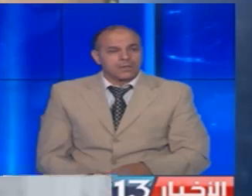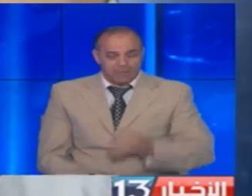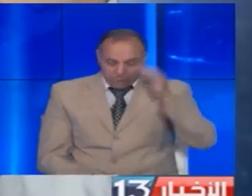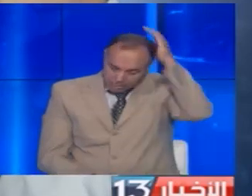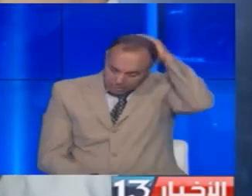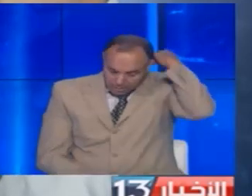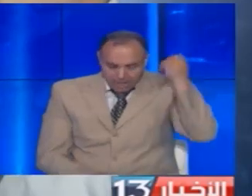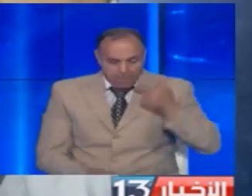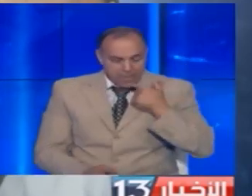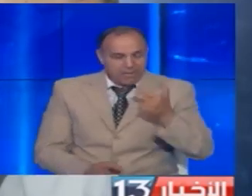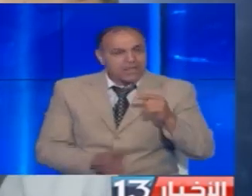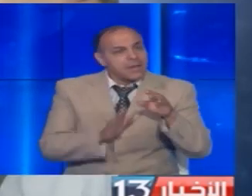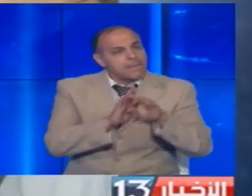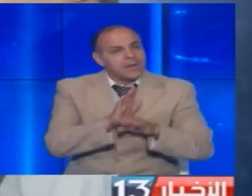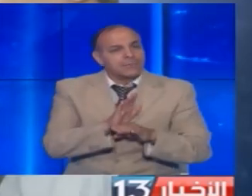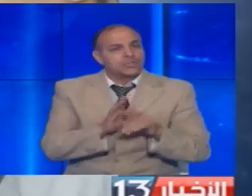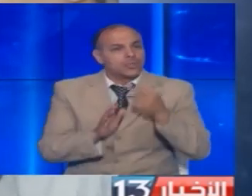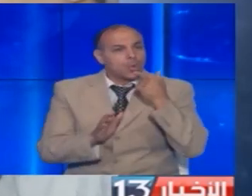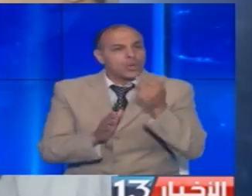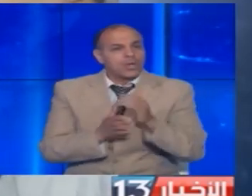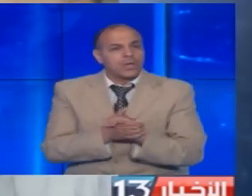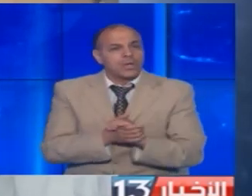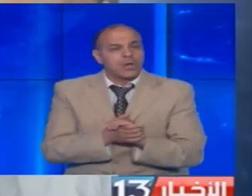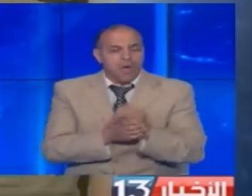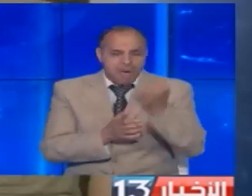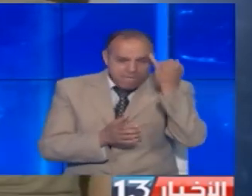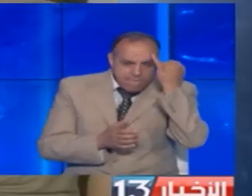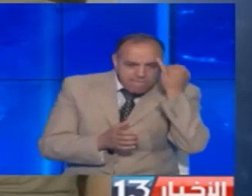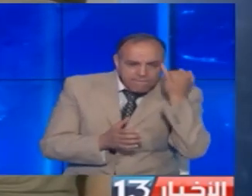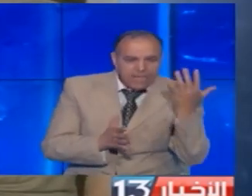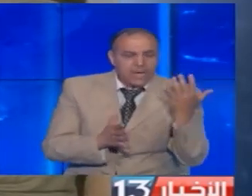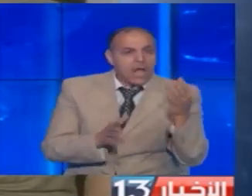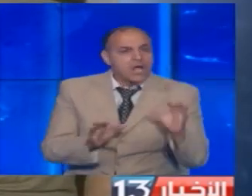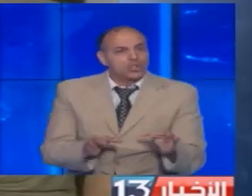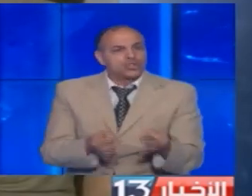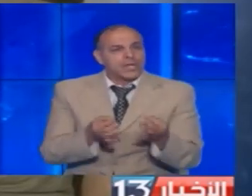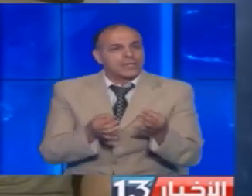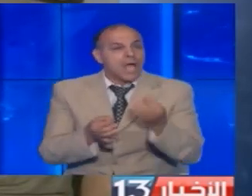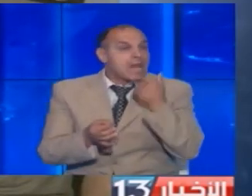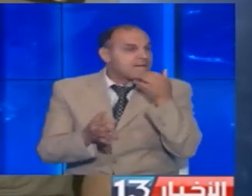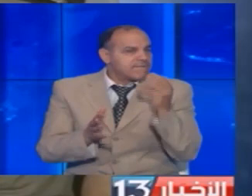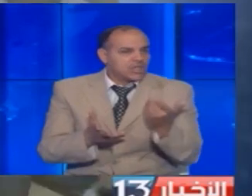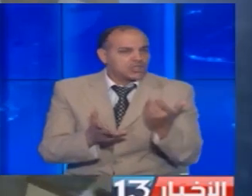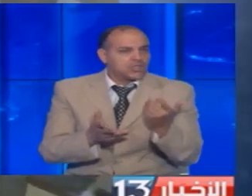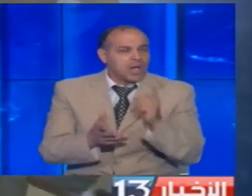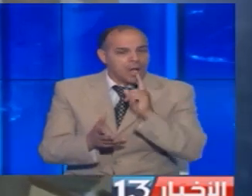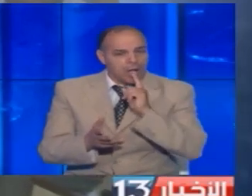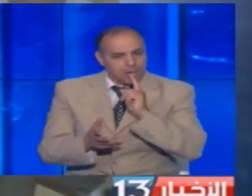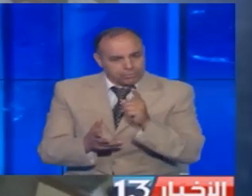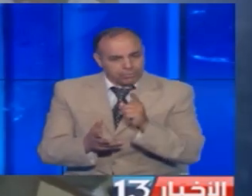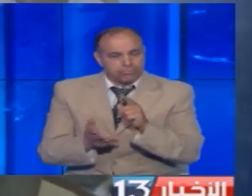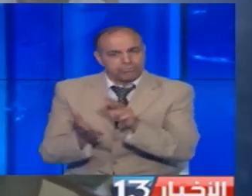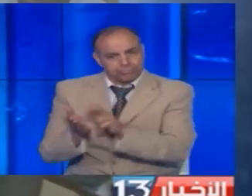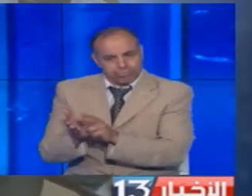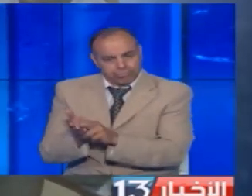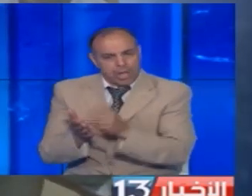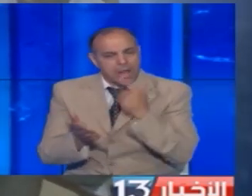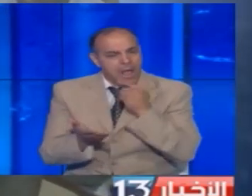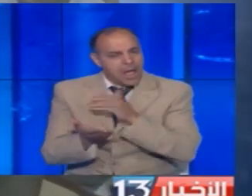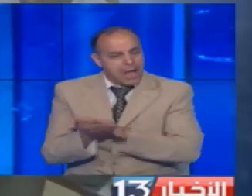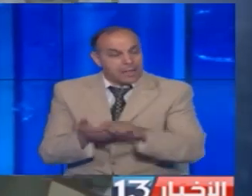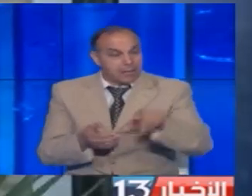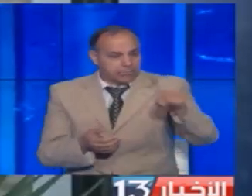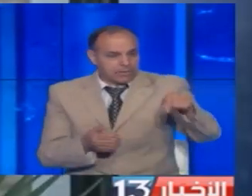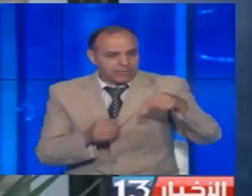هذه الدراسات الاستراتيجيه ومبادره لإيجاد حلول لتنفيذها وتجسيدها على أرض